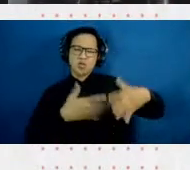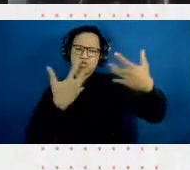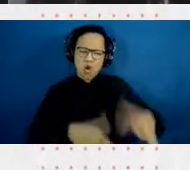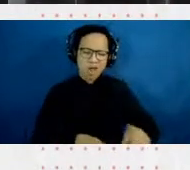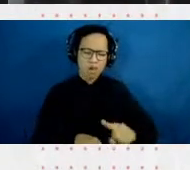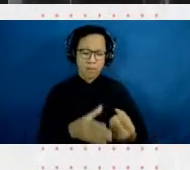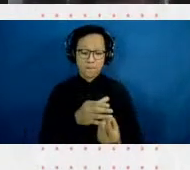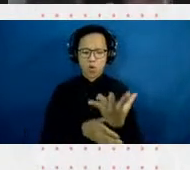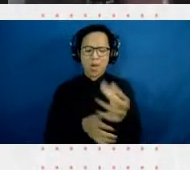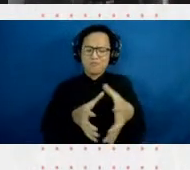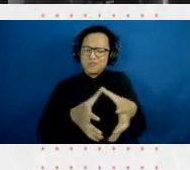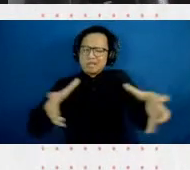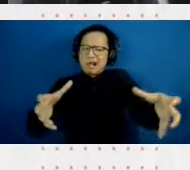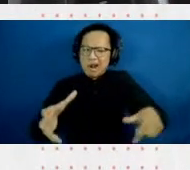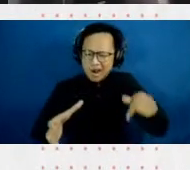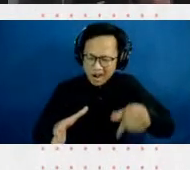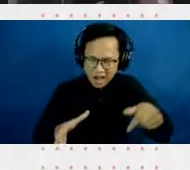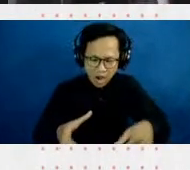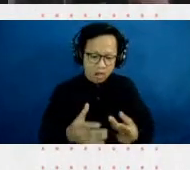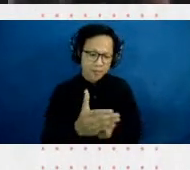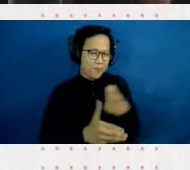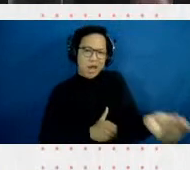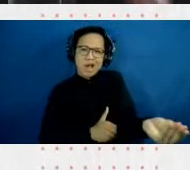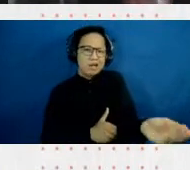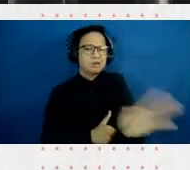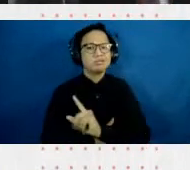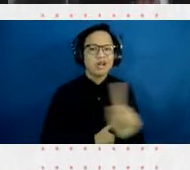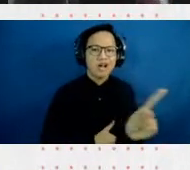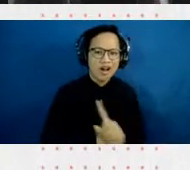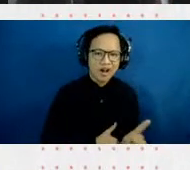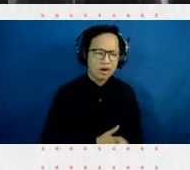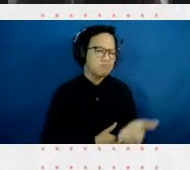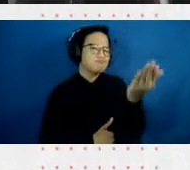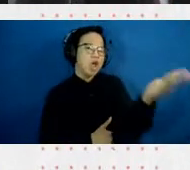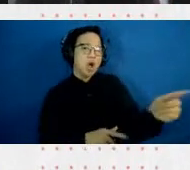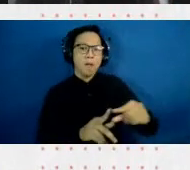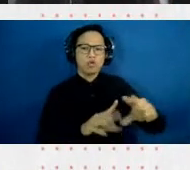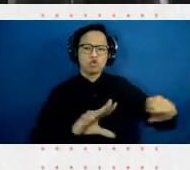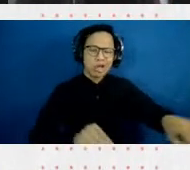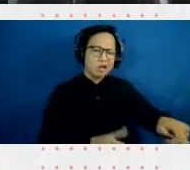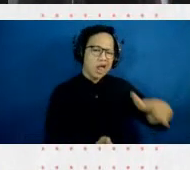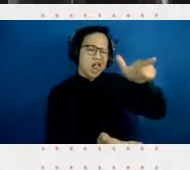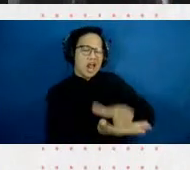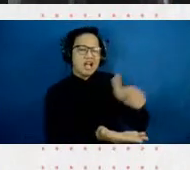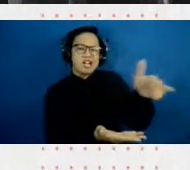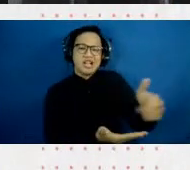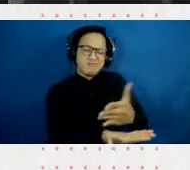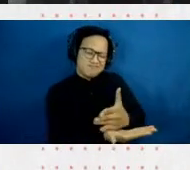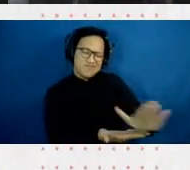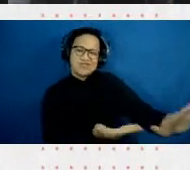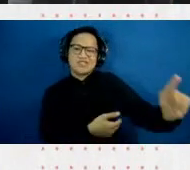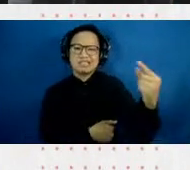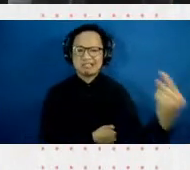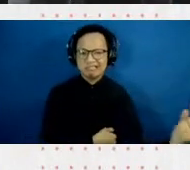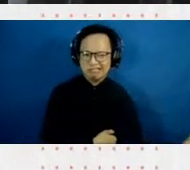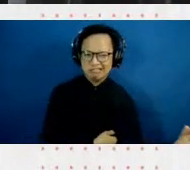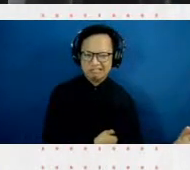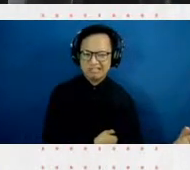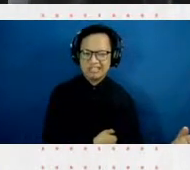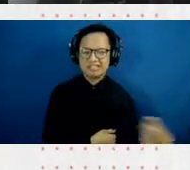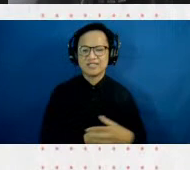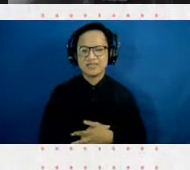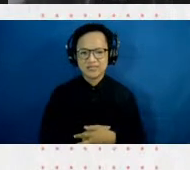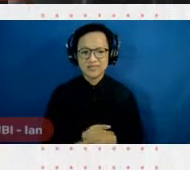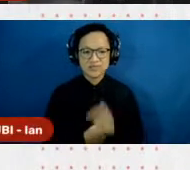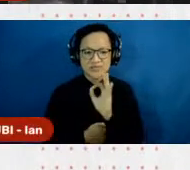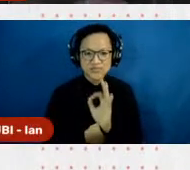bunganya besar sekali, ya udah, nggak usah dibayar, biar nanti yang ilegal ini juga jera sendiri ya Kak ya. Karena benar-benar. Benar sekali.